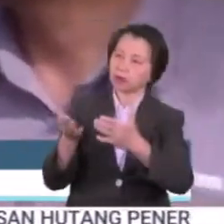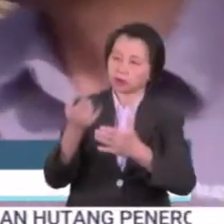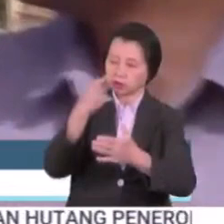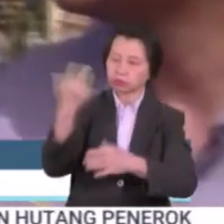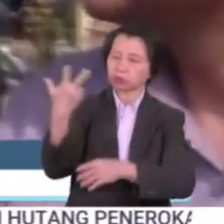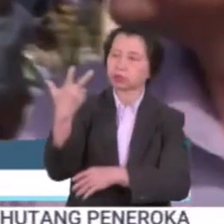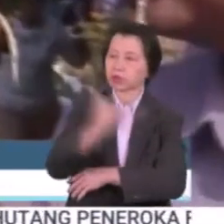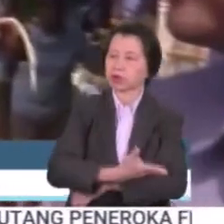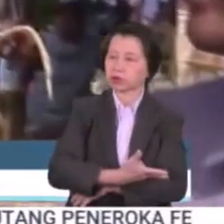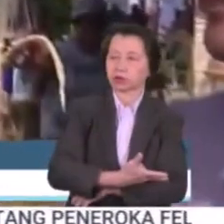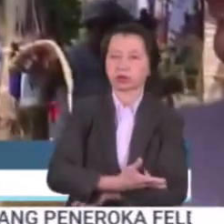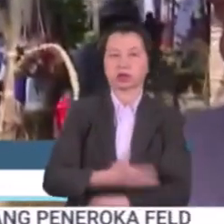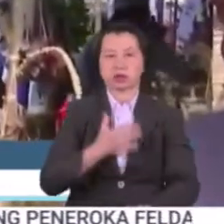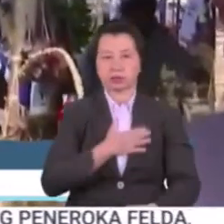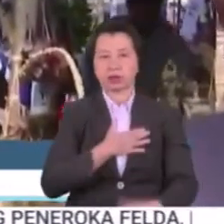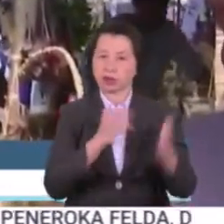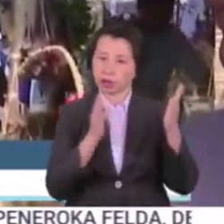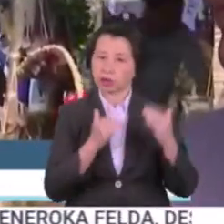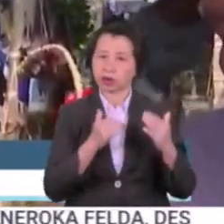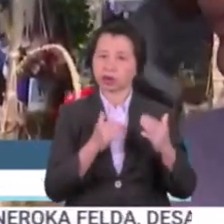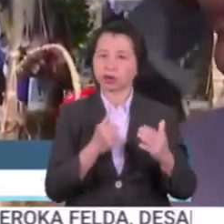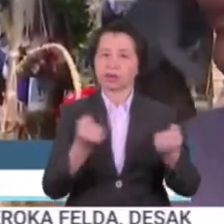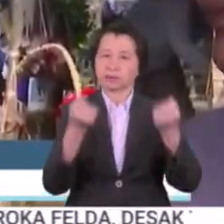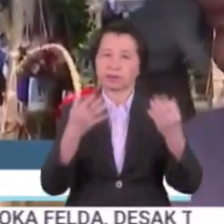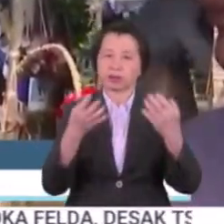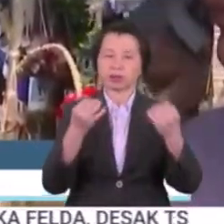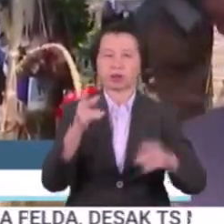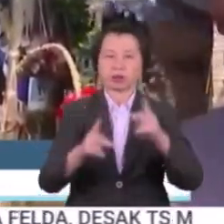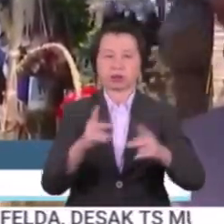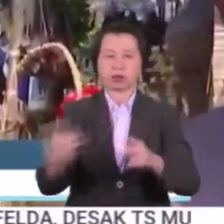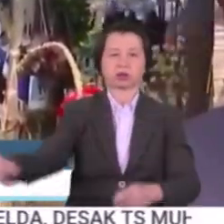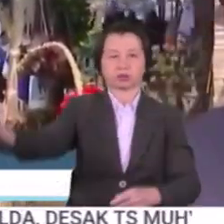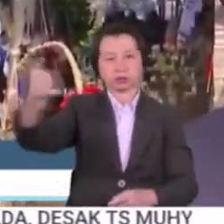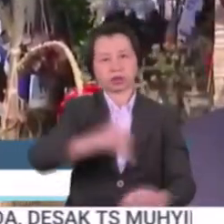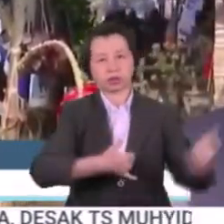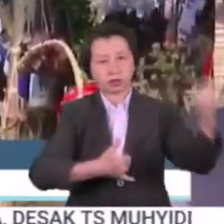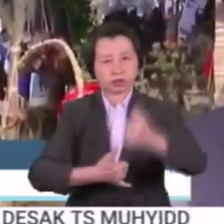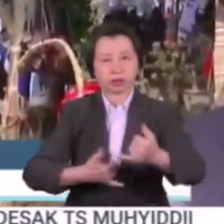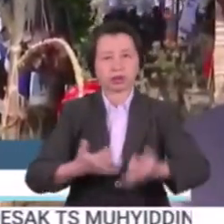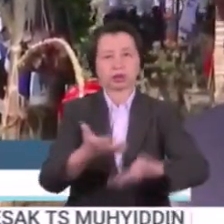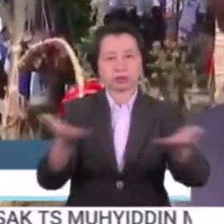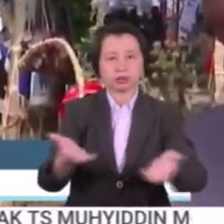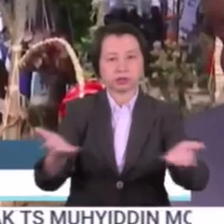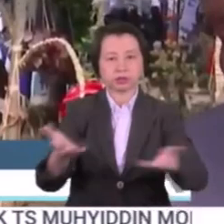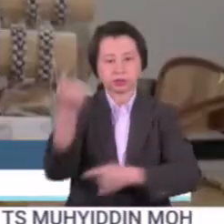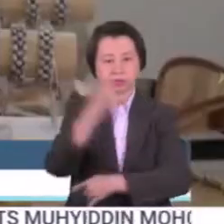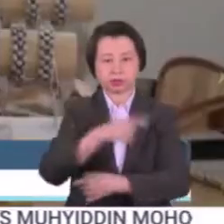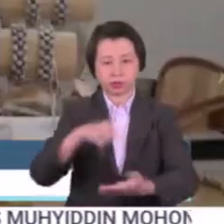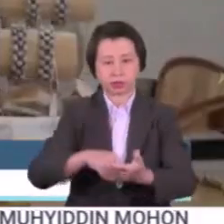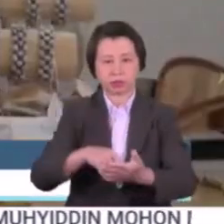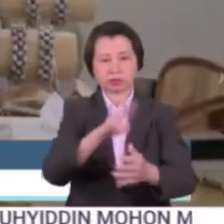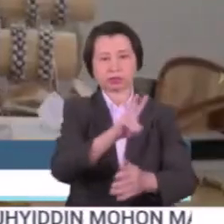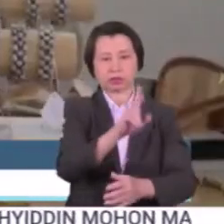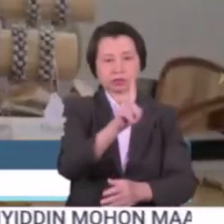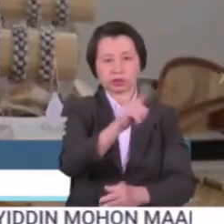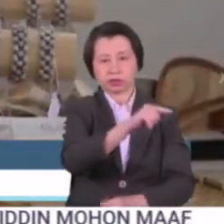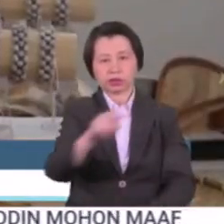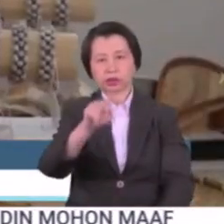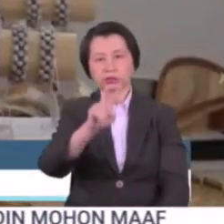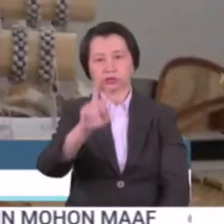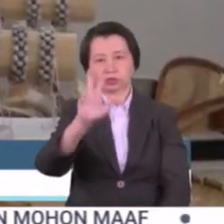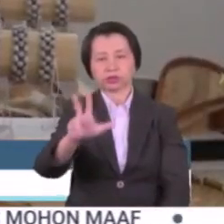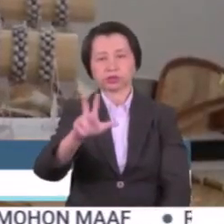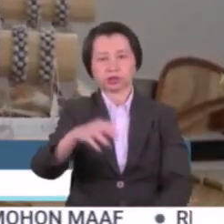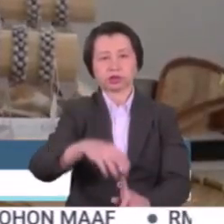saya juga yang pertama sekali tentu sekali saya mengharapkan Lebih ramai lagi akan berkunjung ke kanibal Sony pada hari ini 21 hingga 23